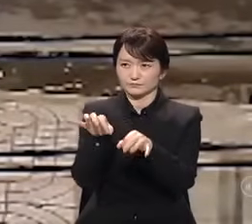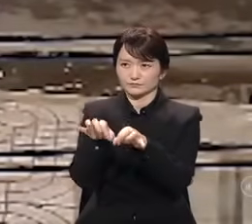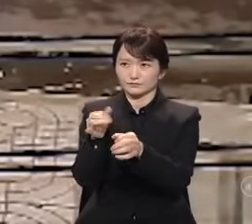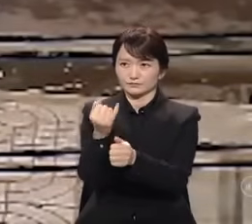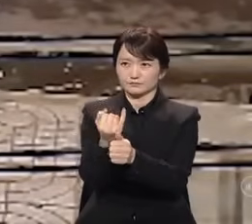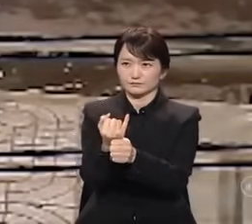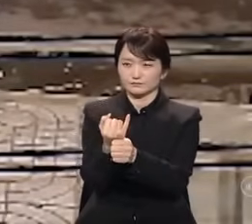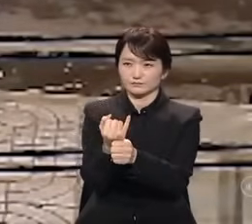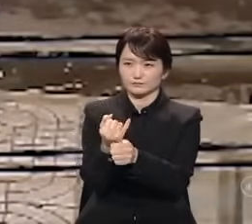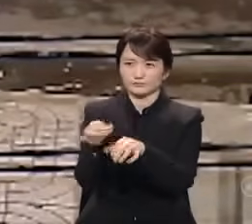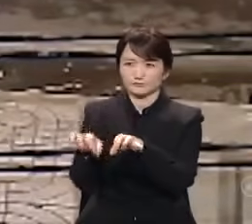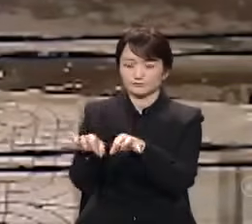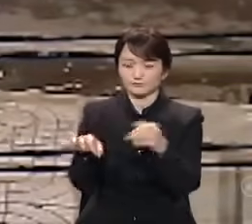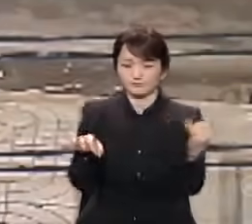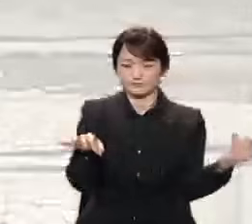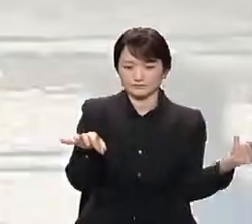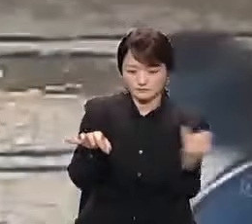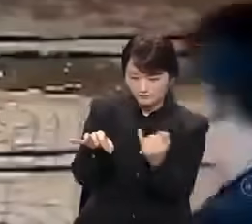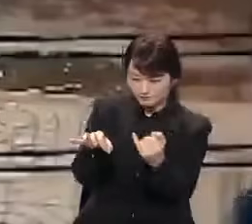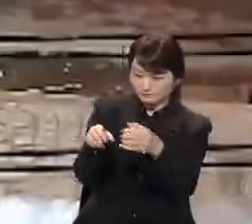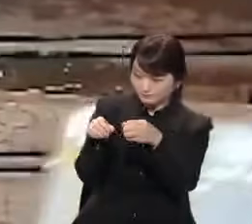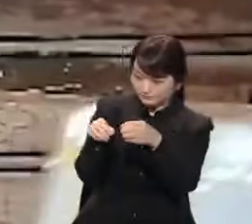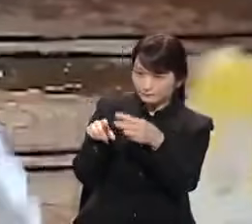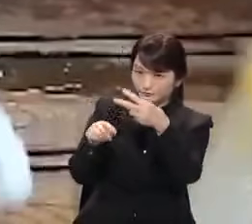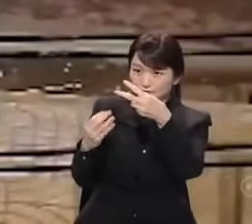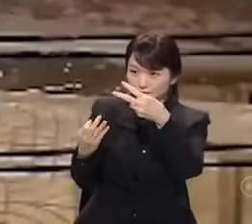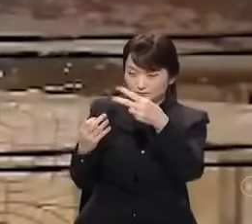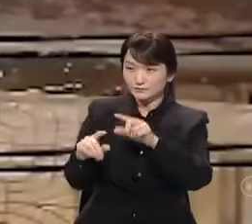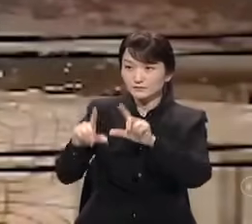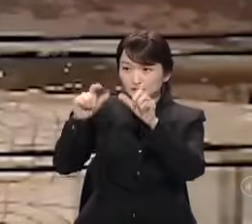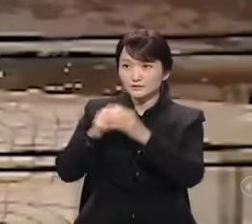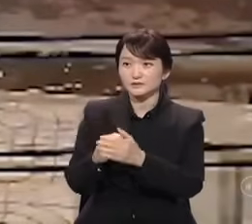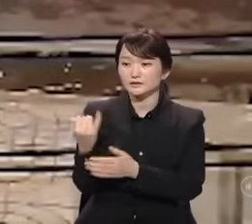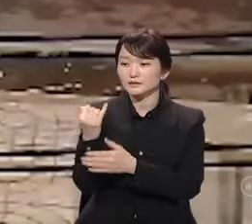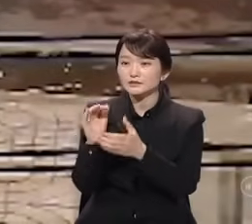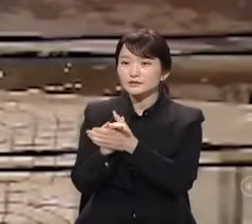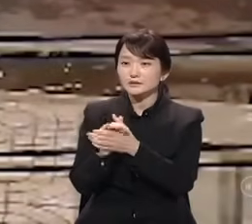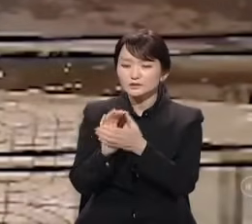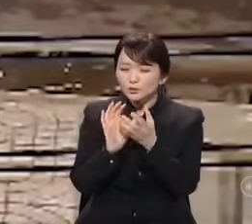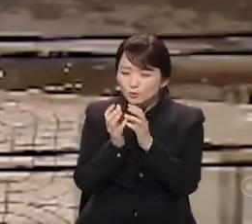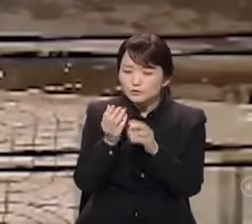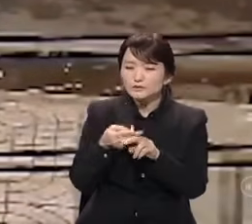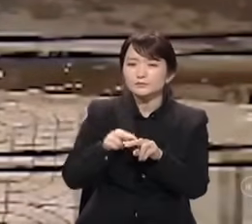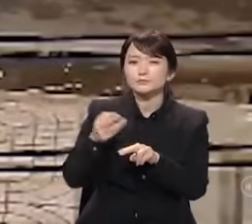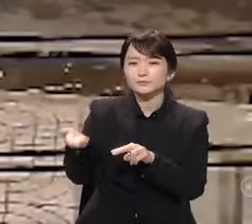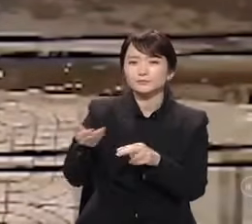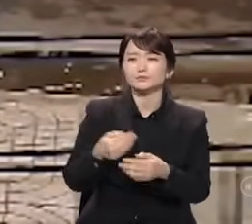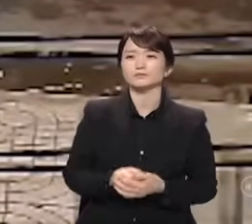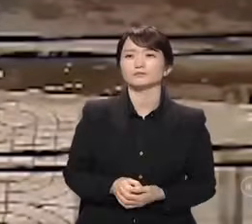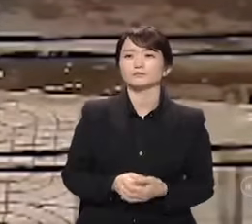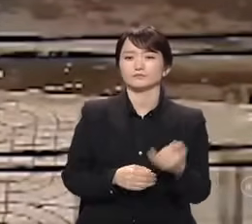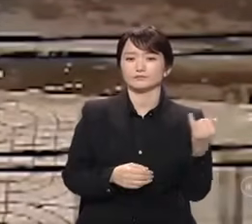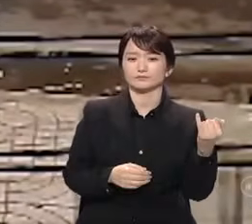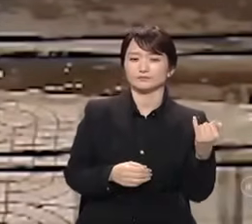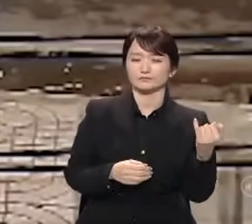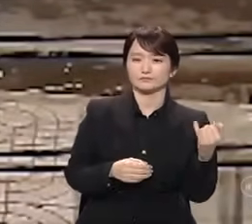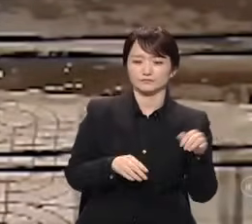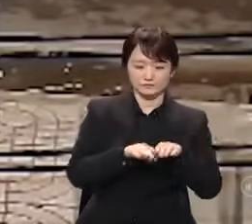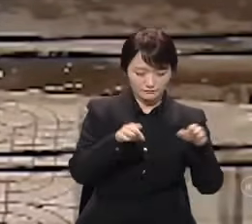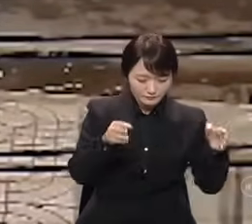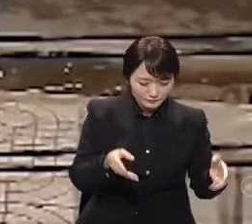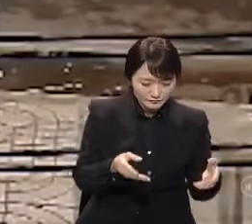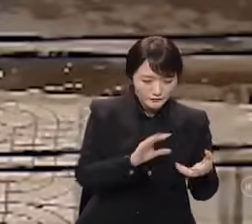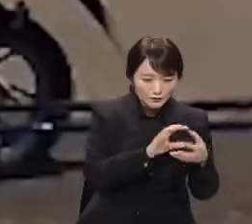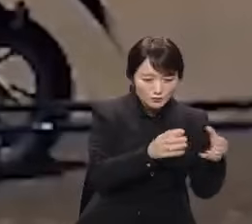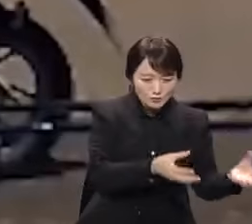사기 위해서였는데요. 이날이 발렌타인데이라 여자친구에게 꽃을 선물하려고 했던 겁니다. 이 여성은 상자에서 이 꽃, 저